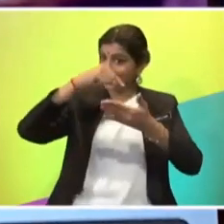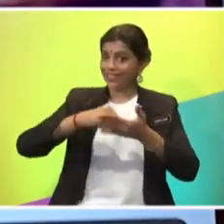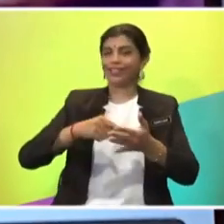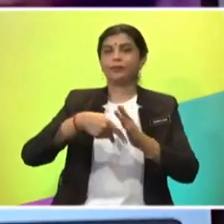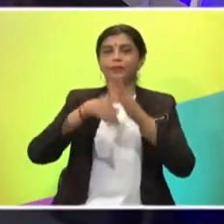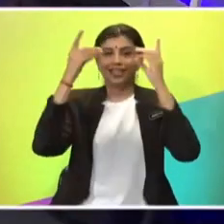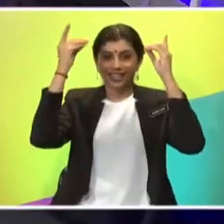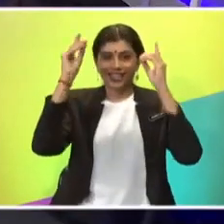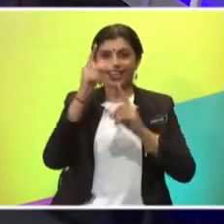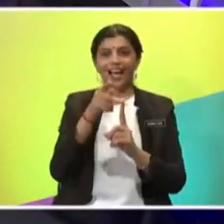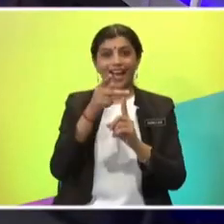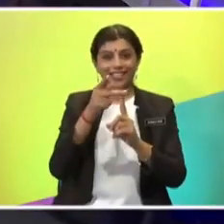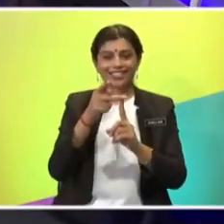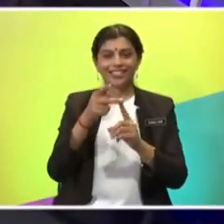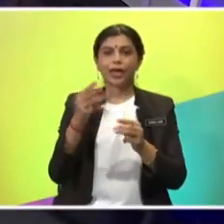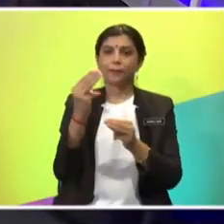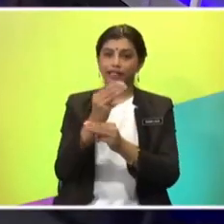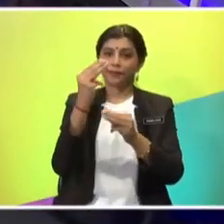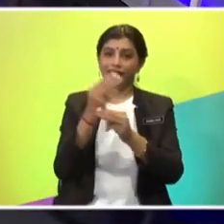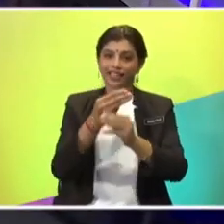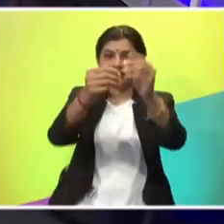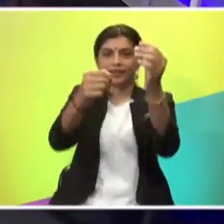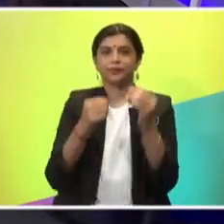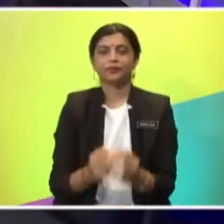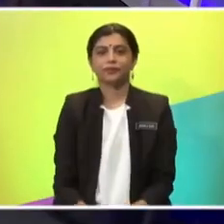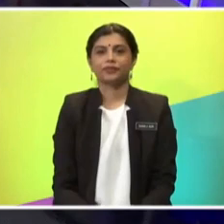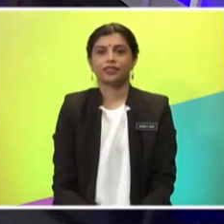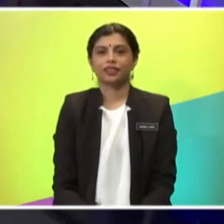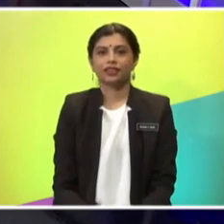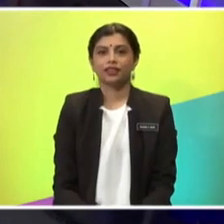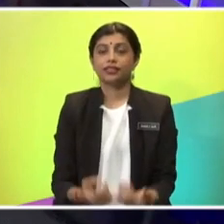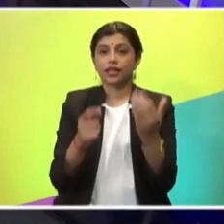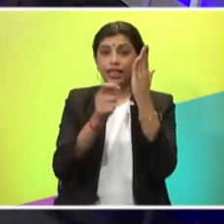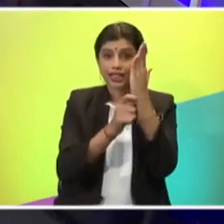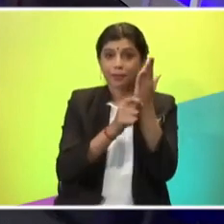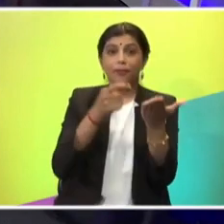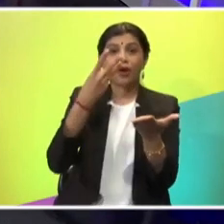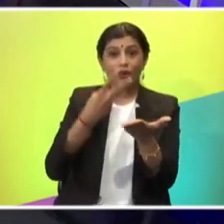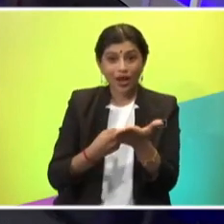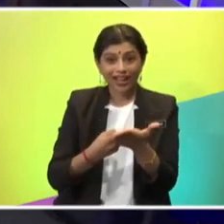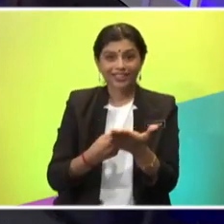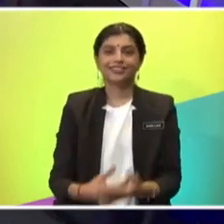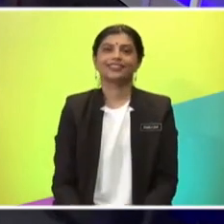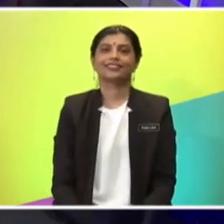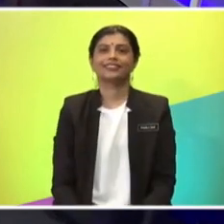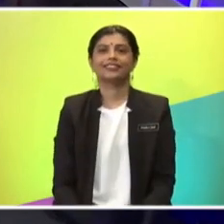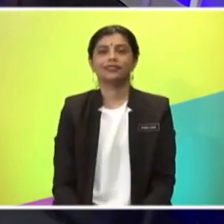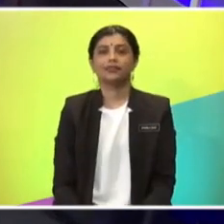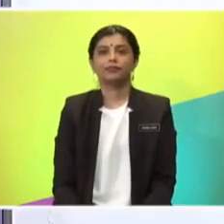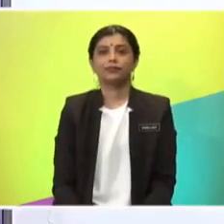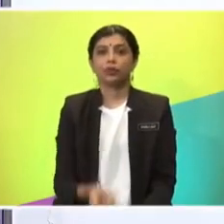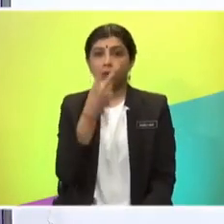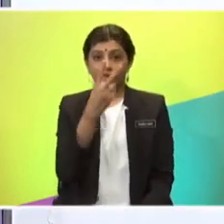matematik ni. Okey, penerokaan kita yang seterusnya kita akan pergi kepada tambah wang Baik. Kalau kita tengok di